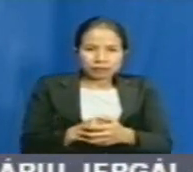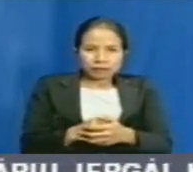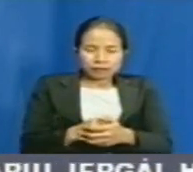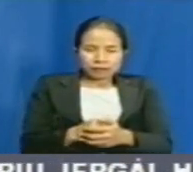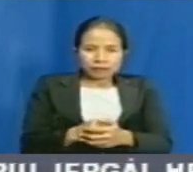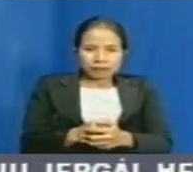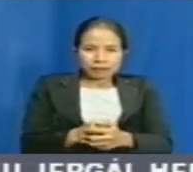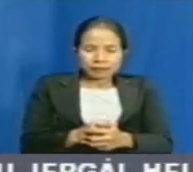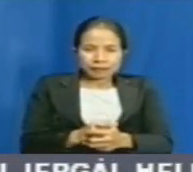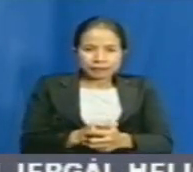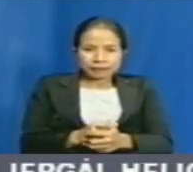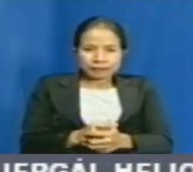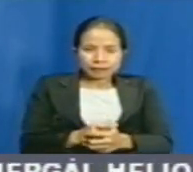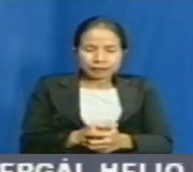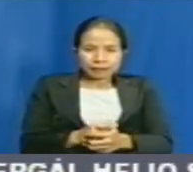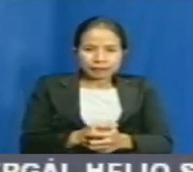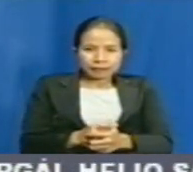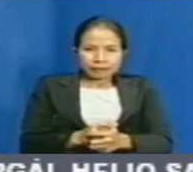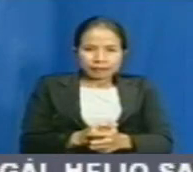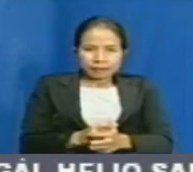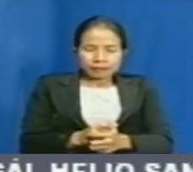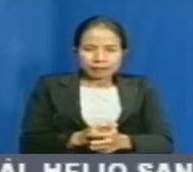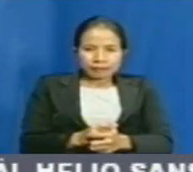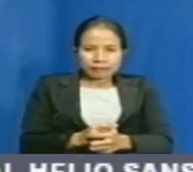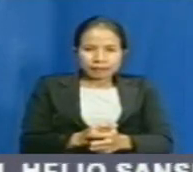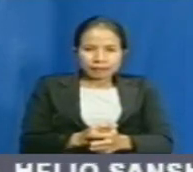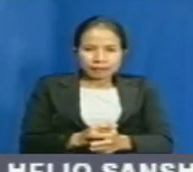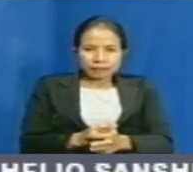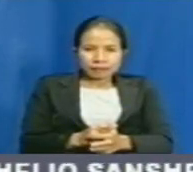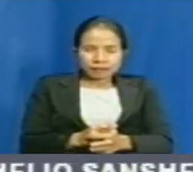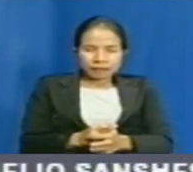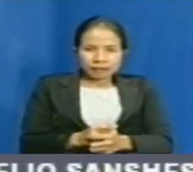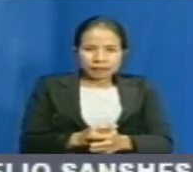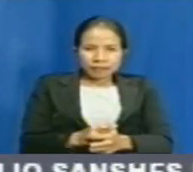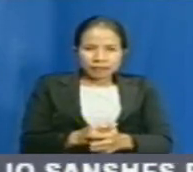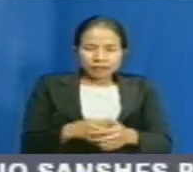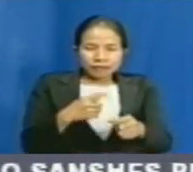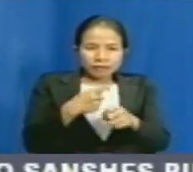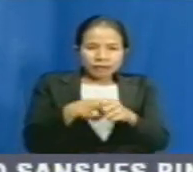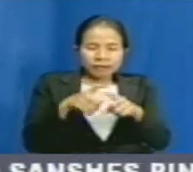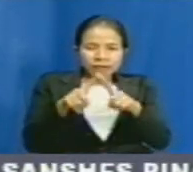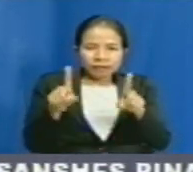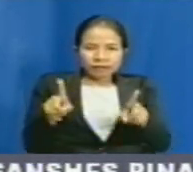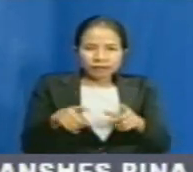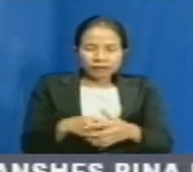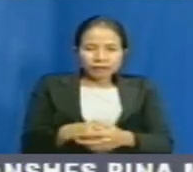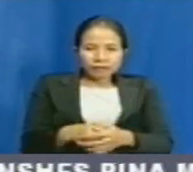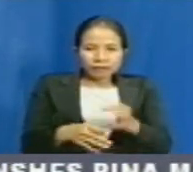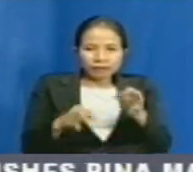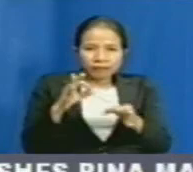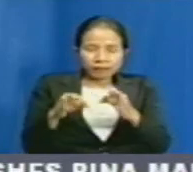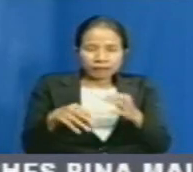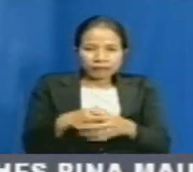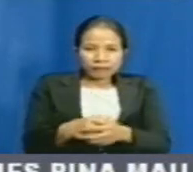75% pelan semua iha tempo ini klima lahane santia na rumah iha tia